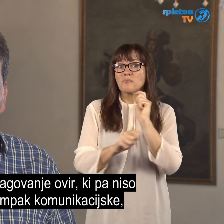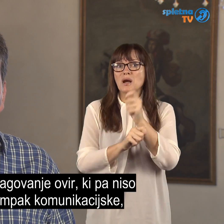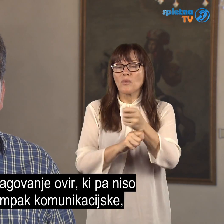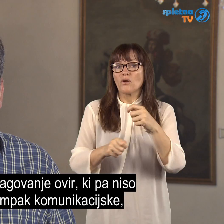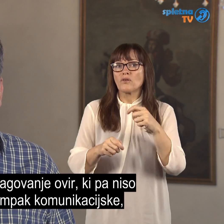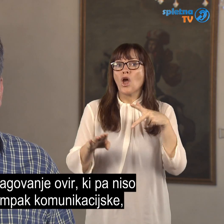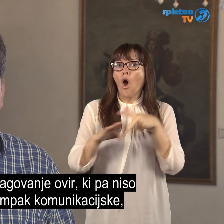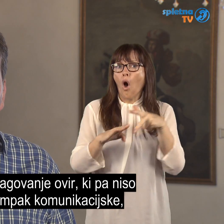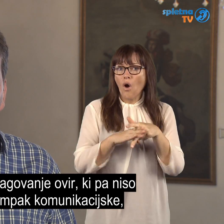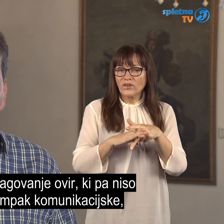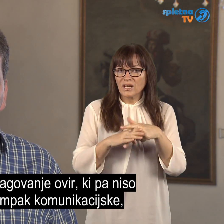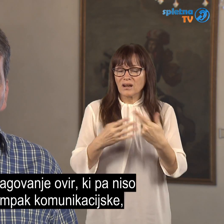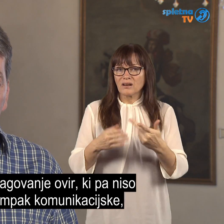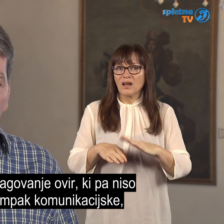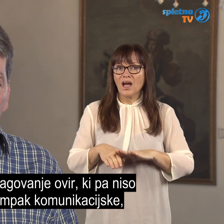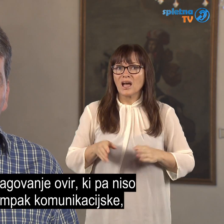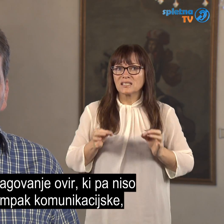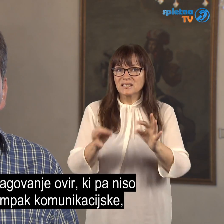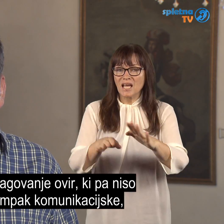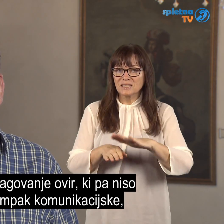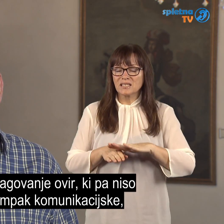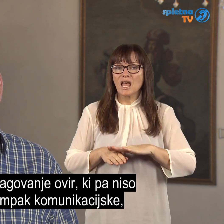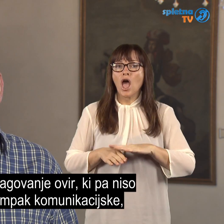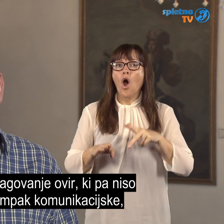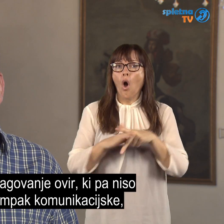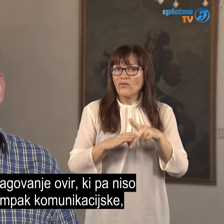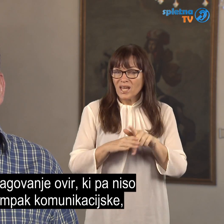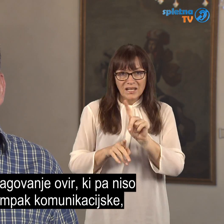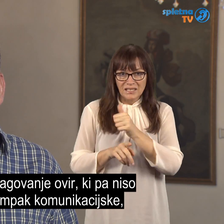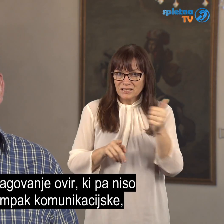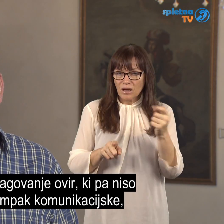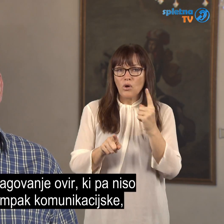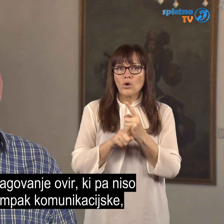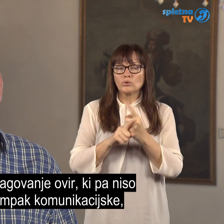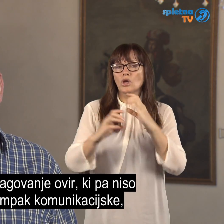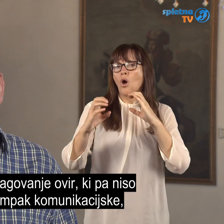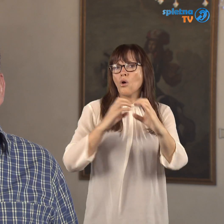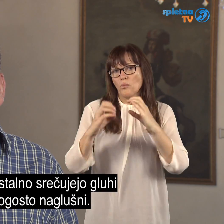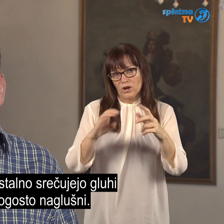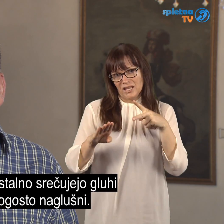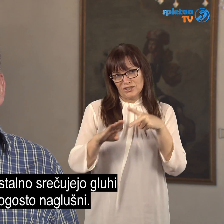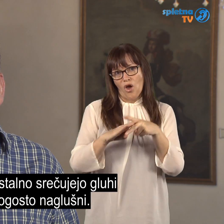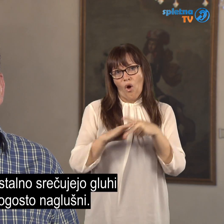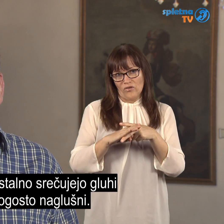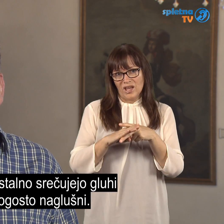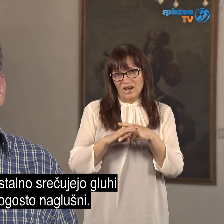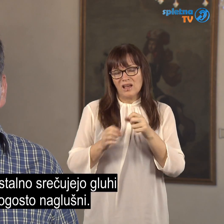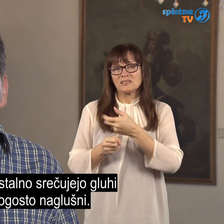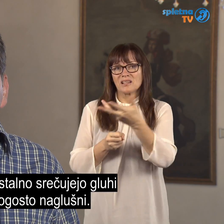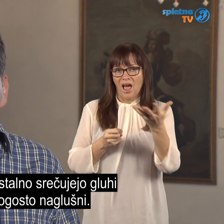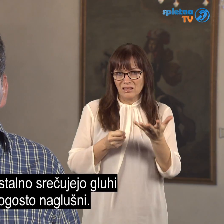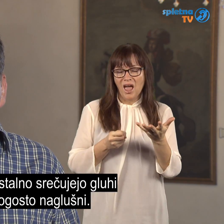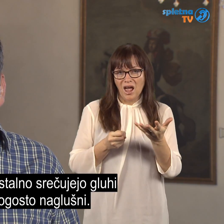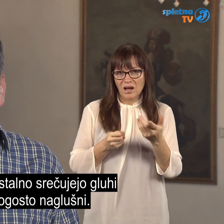ovir, ki niso cestne ovire oziroma kakrkoli pločniki, ampak so to komunikacijske ovire, s katerimi